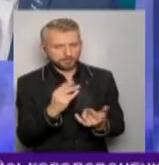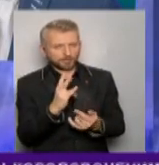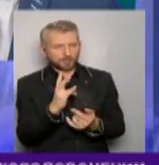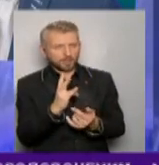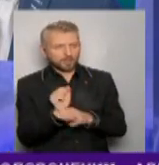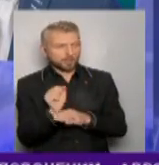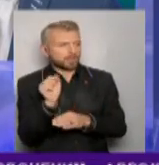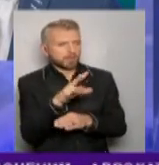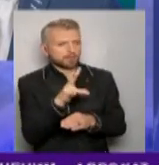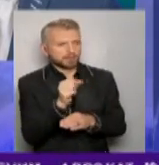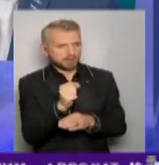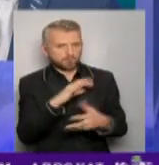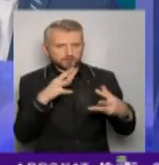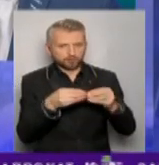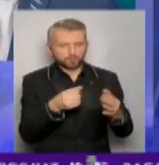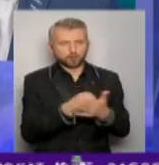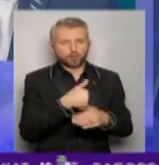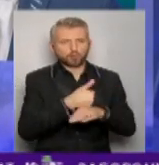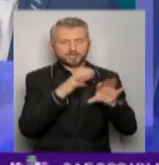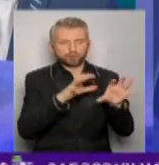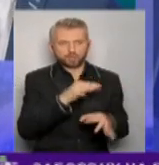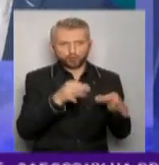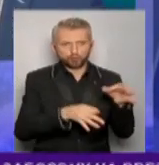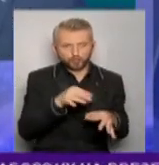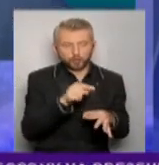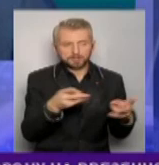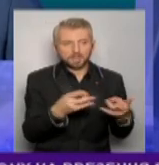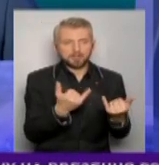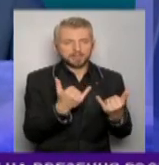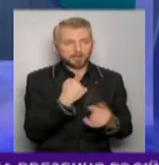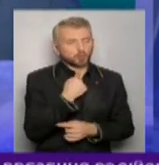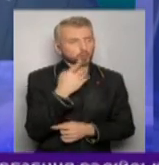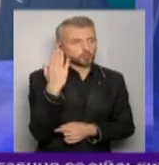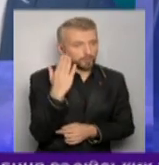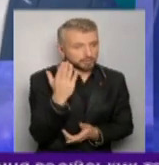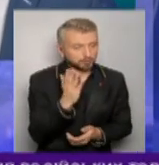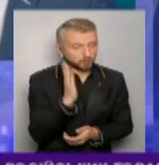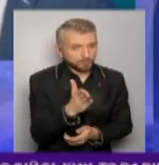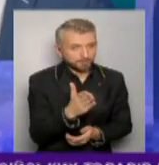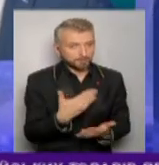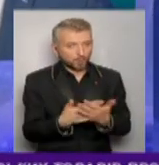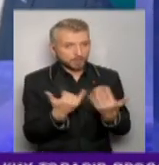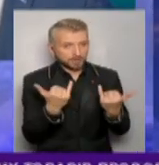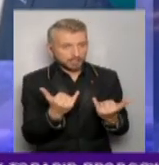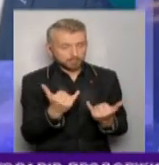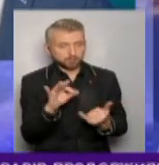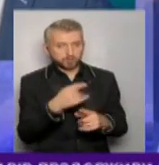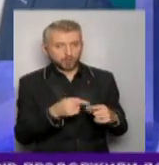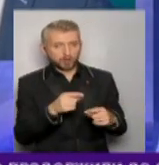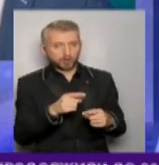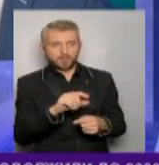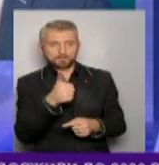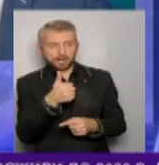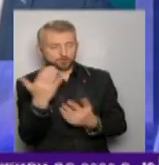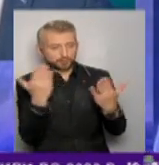направили на цих самі, на висновок до Конституційного суду. Їм треба тепер проголосувати буде от зараз про це саме, про у першому